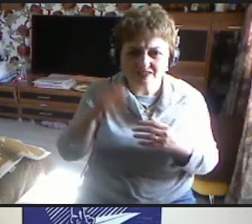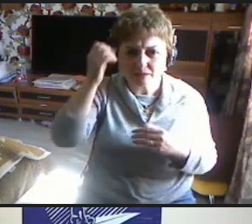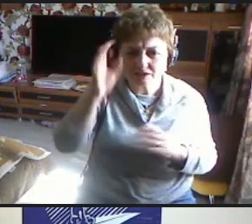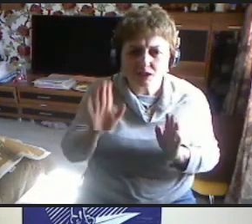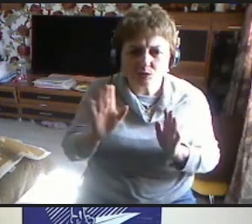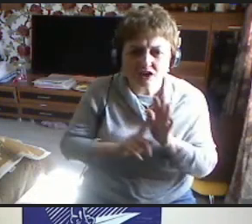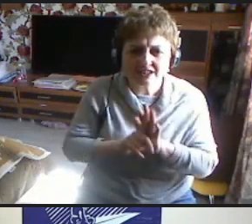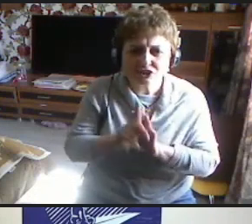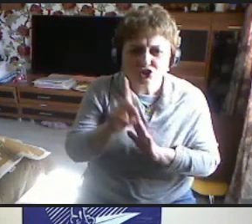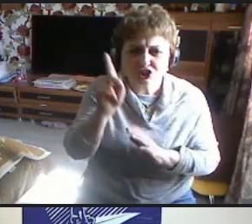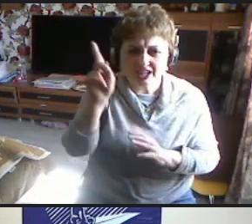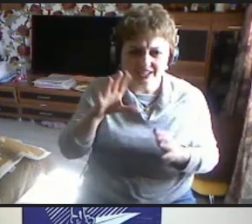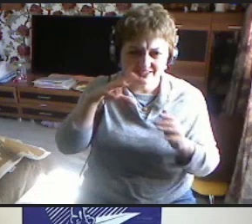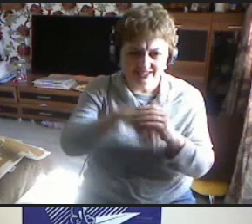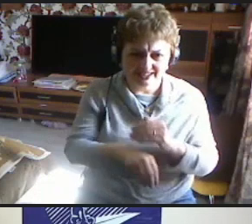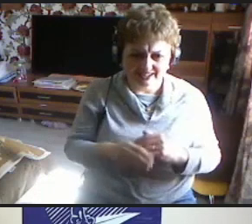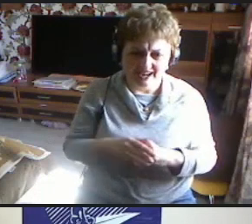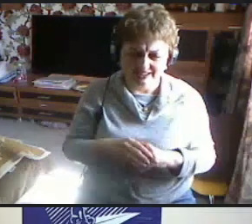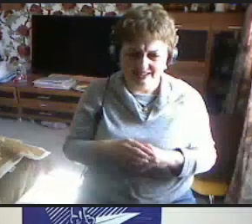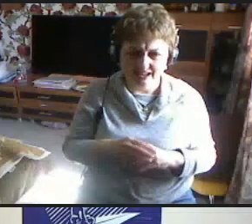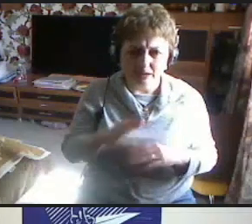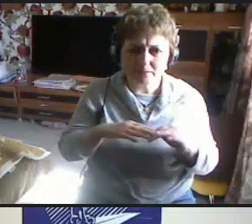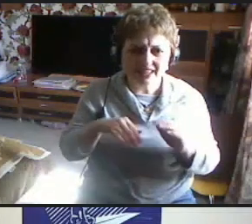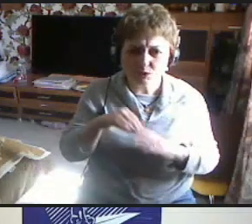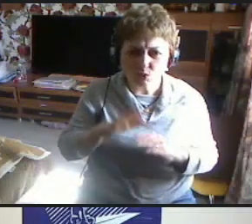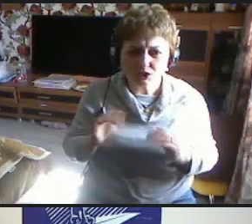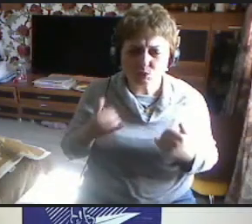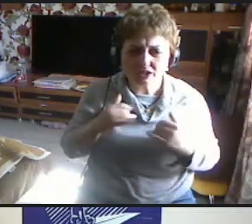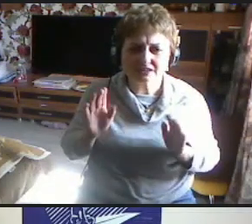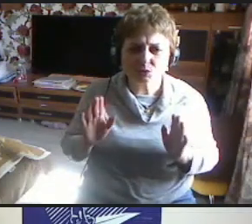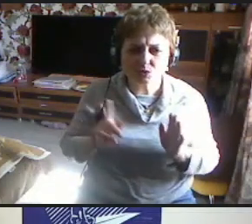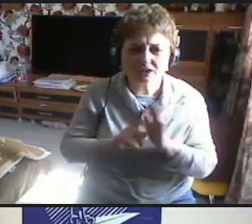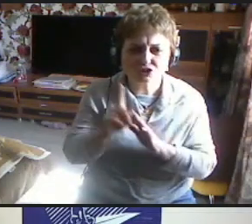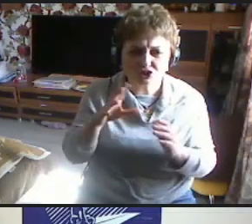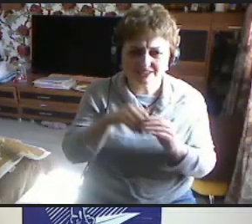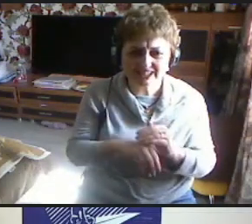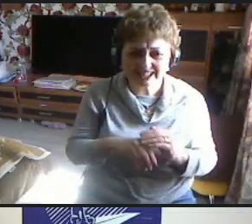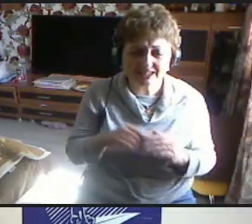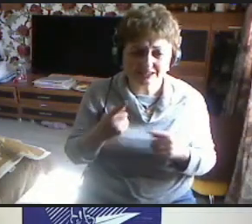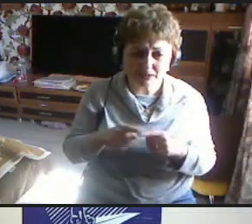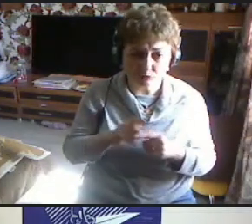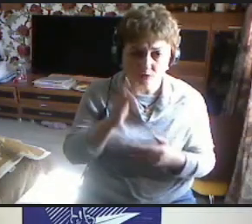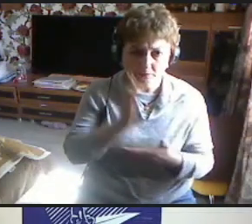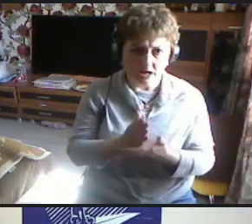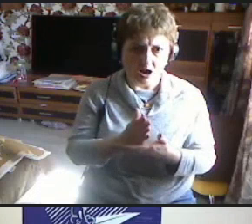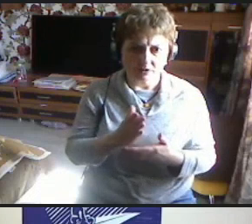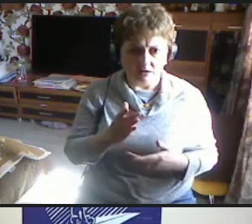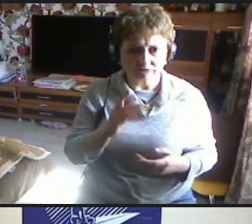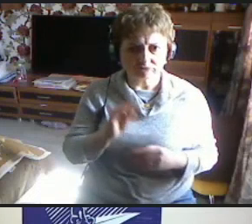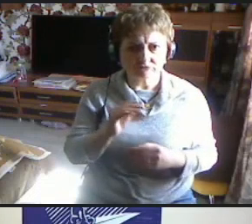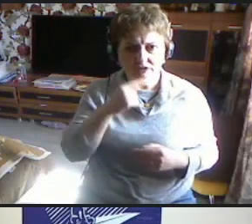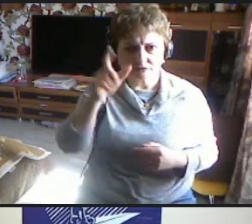внедряться. И методики у нас только начинают внедряться. Поэтому прямо вот так вот категорично называть человека, что он не